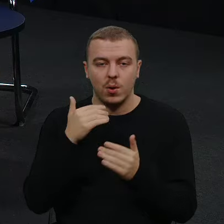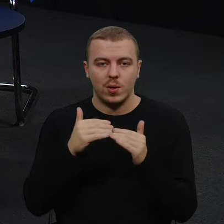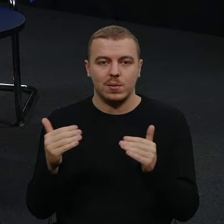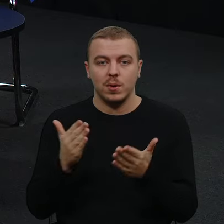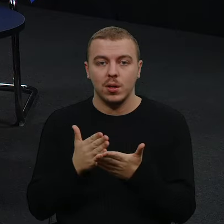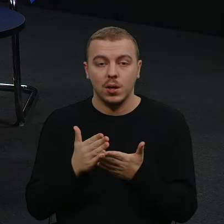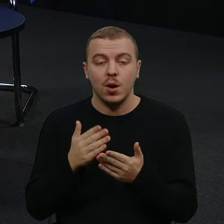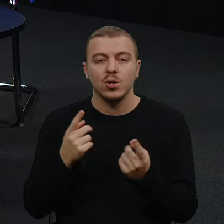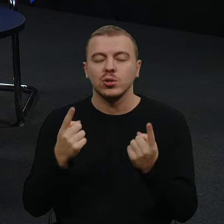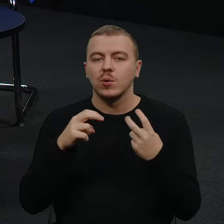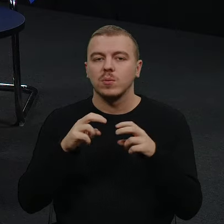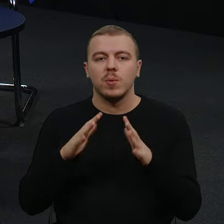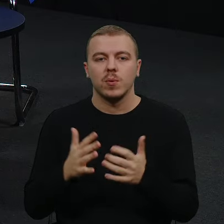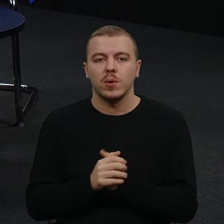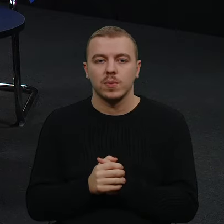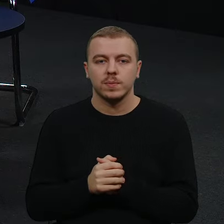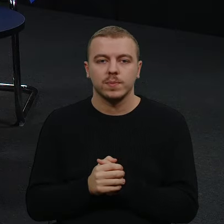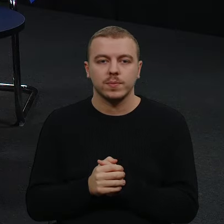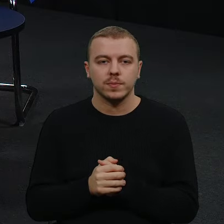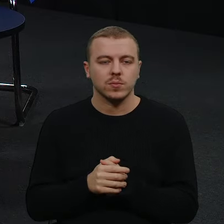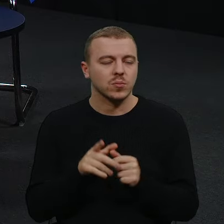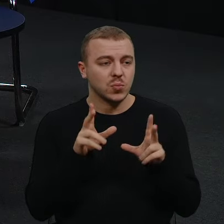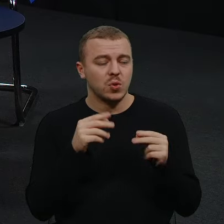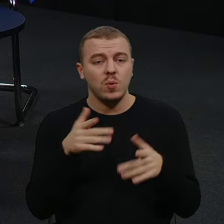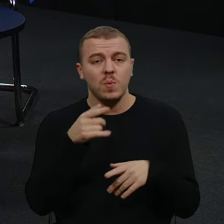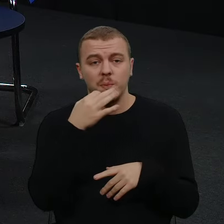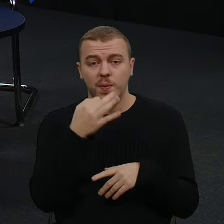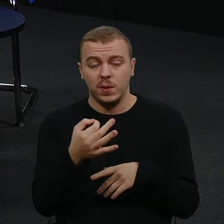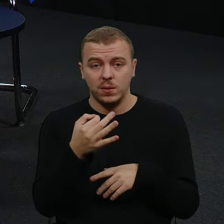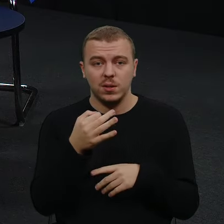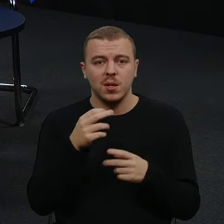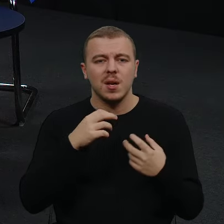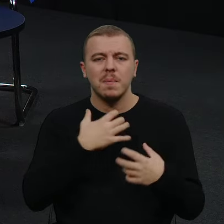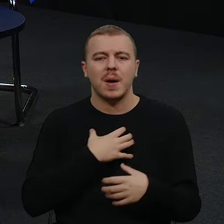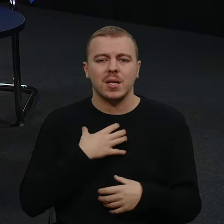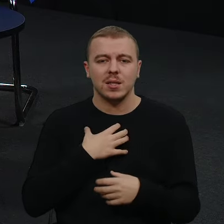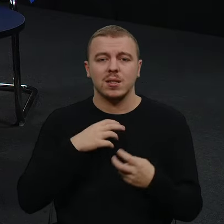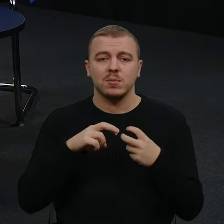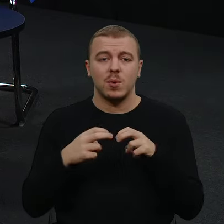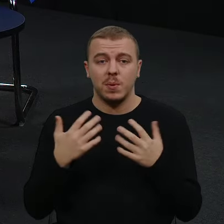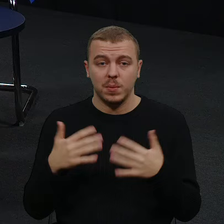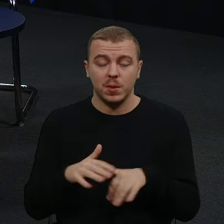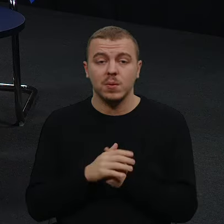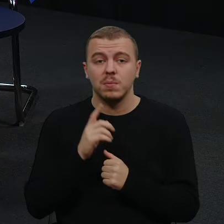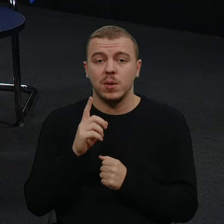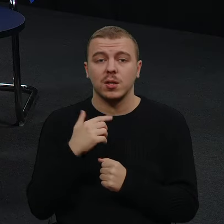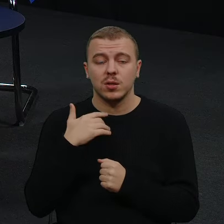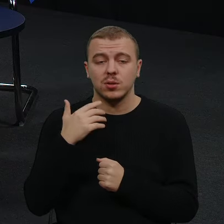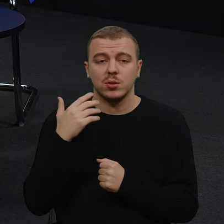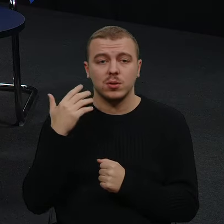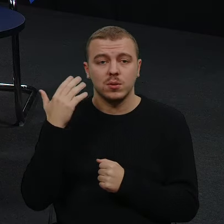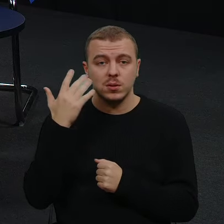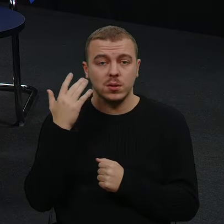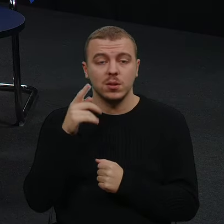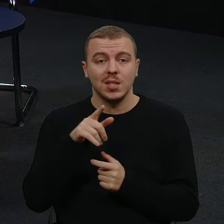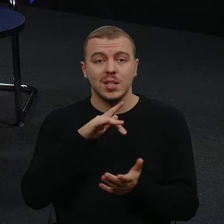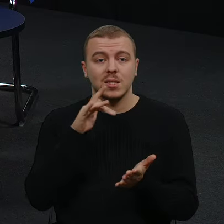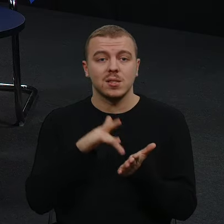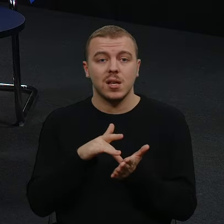yra didžiausia problema? Jūs iš tikrųjų įvardinote visas tas pagrindinės problemas, bet aš matyt